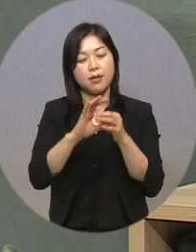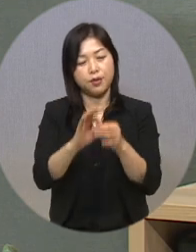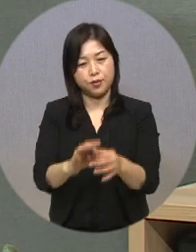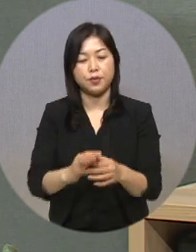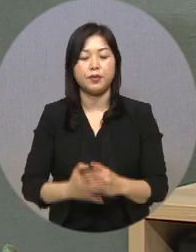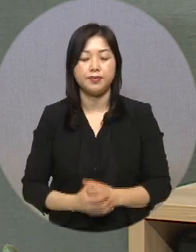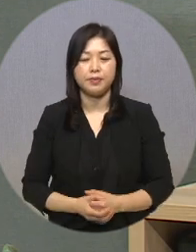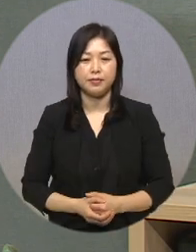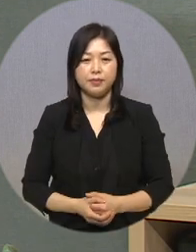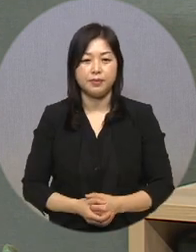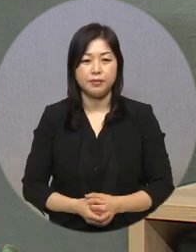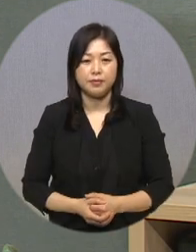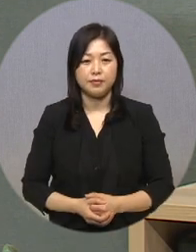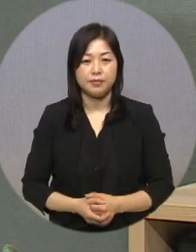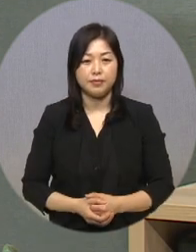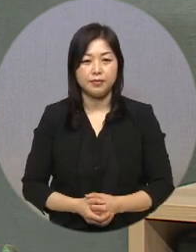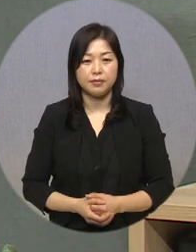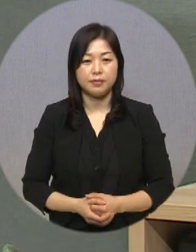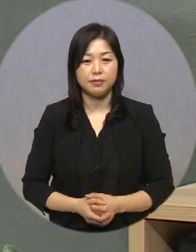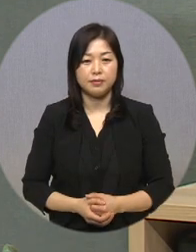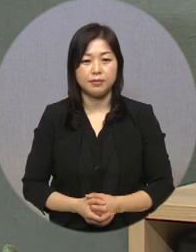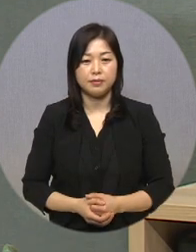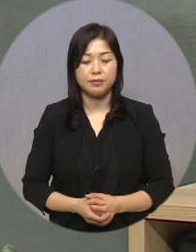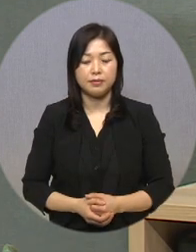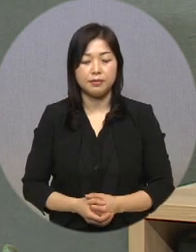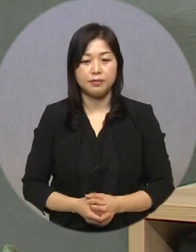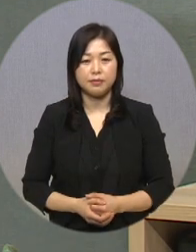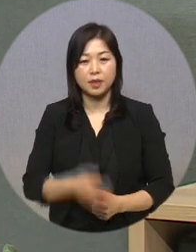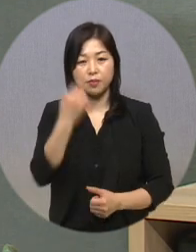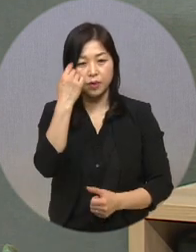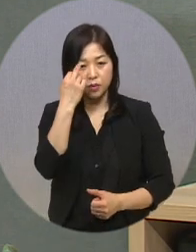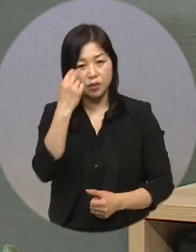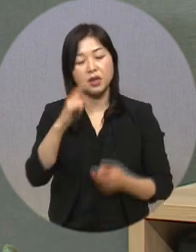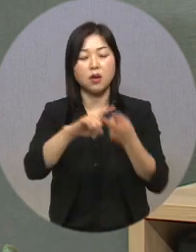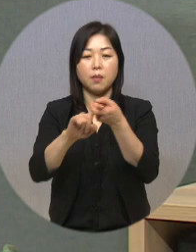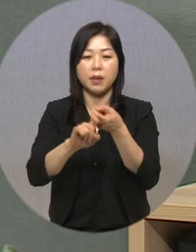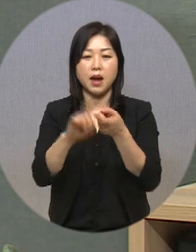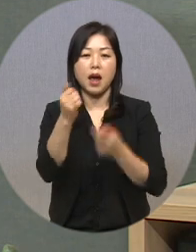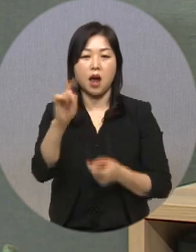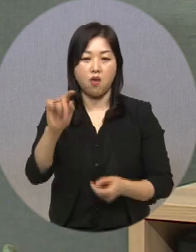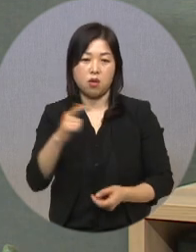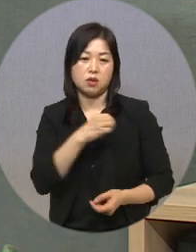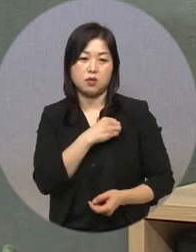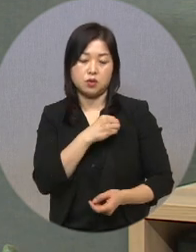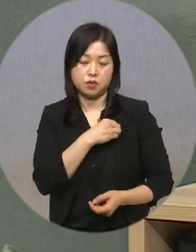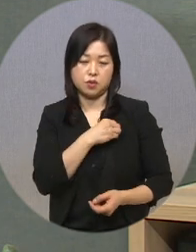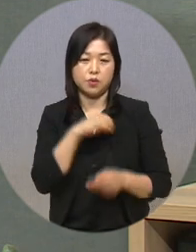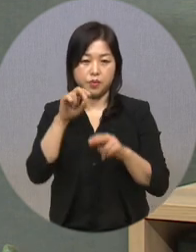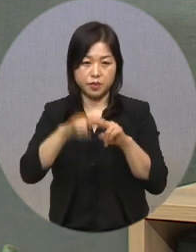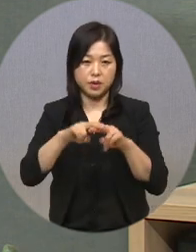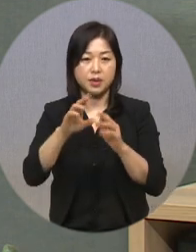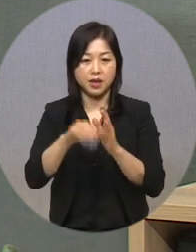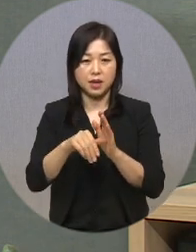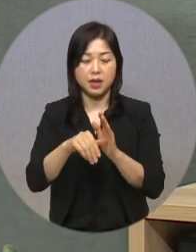쇄도 하셨을 겁니다. 그래서 그 당시에 그 미국 하원 연방 하원